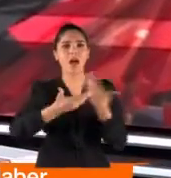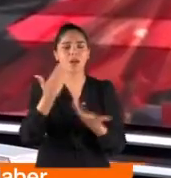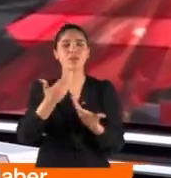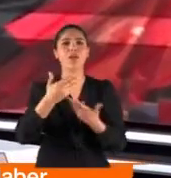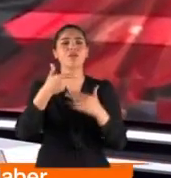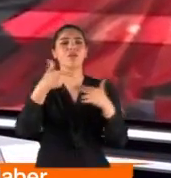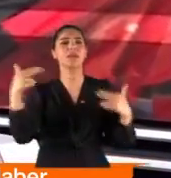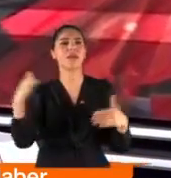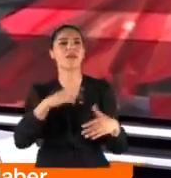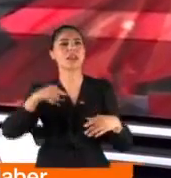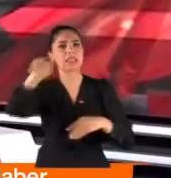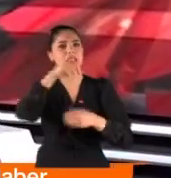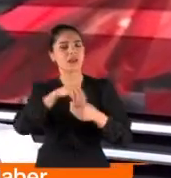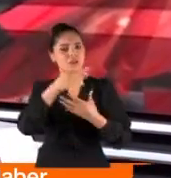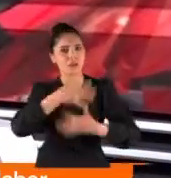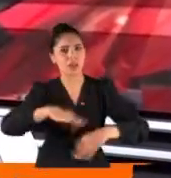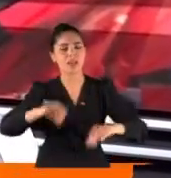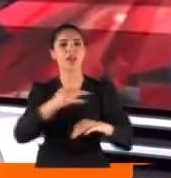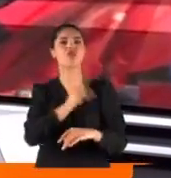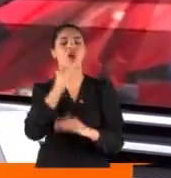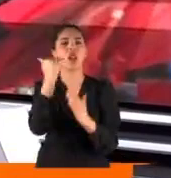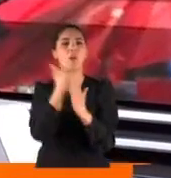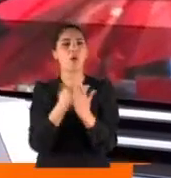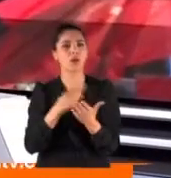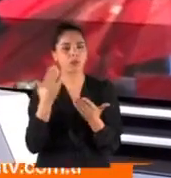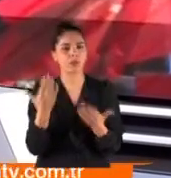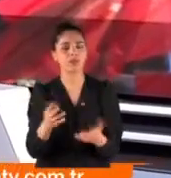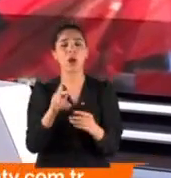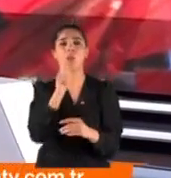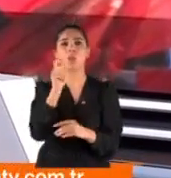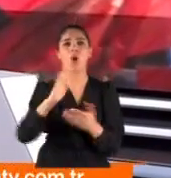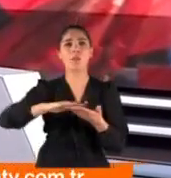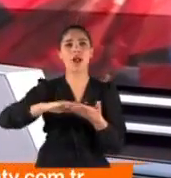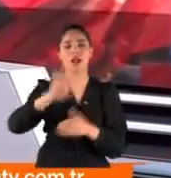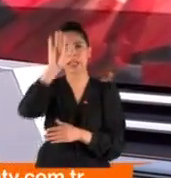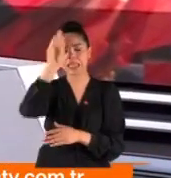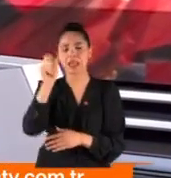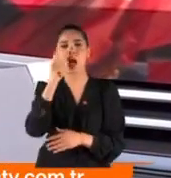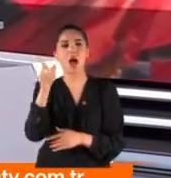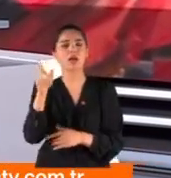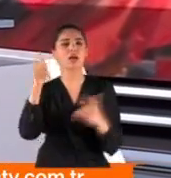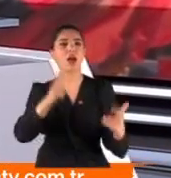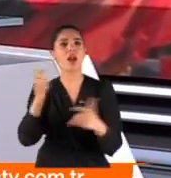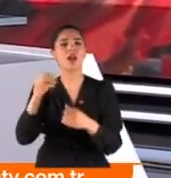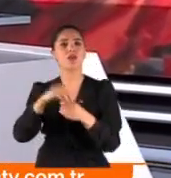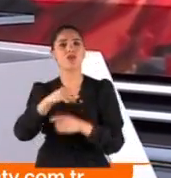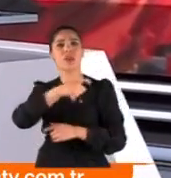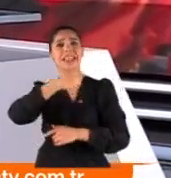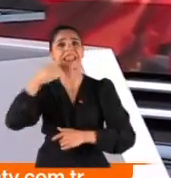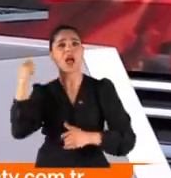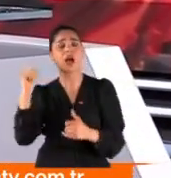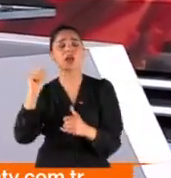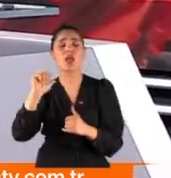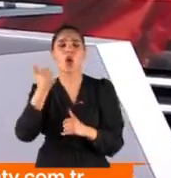var sizler için hazırladığımız ve canlı yayınlarımız. Muhabir arkadaşlarımız İstanbul ve Ankara'da tarihin yeniden